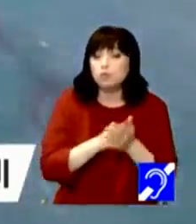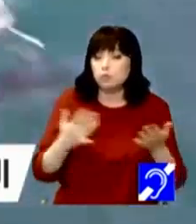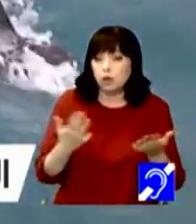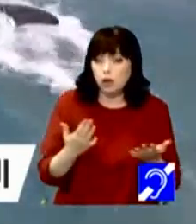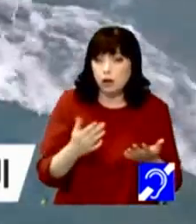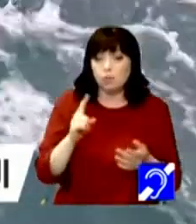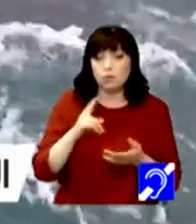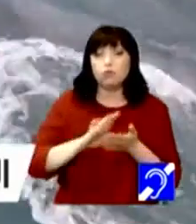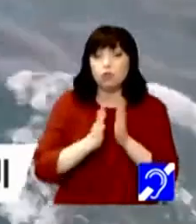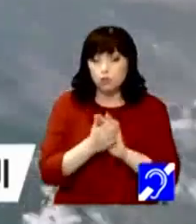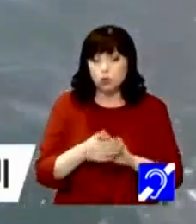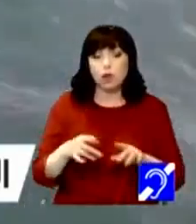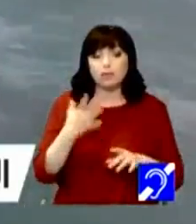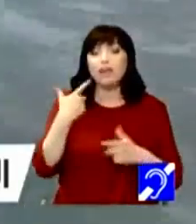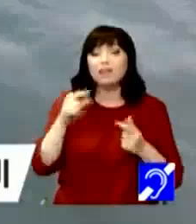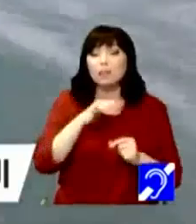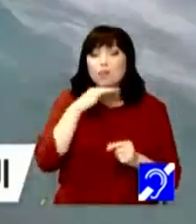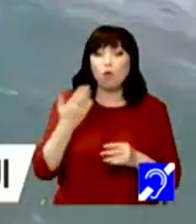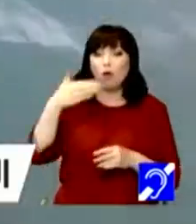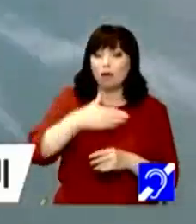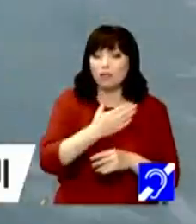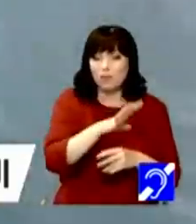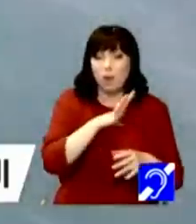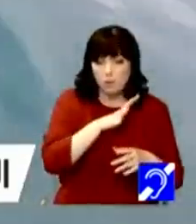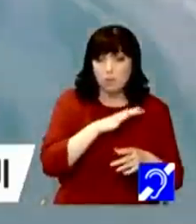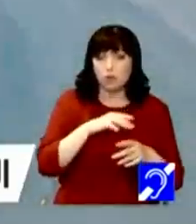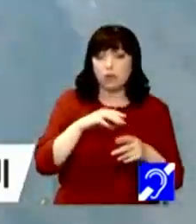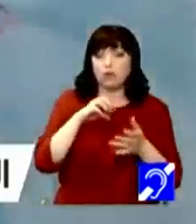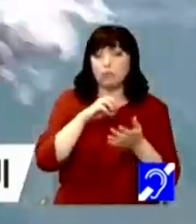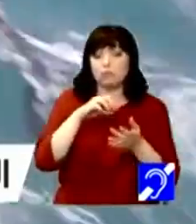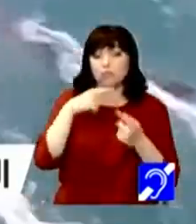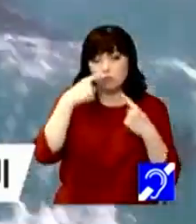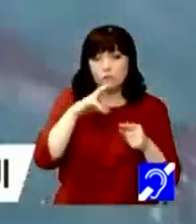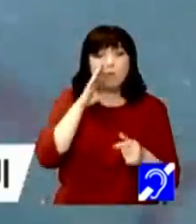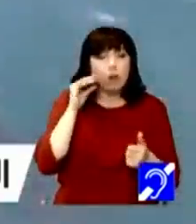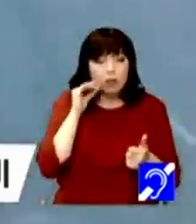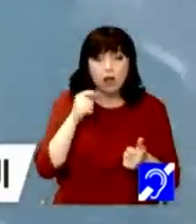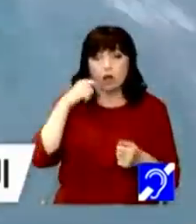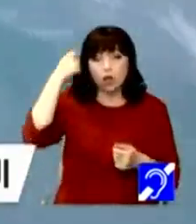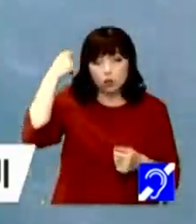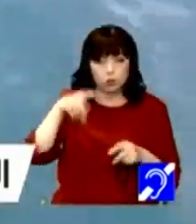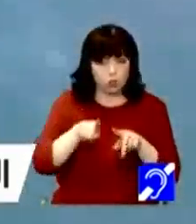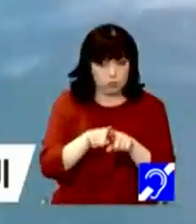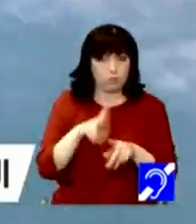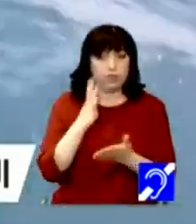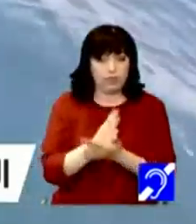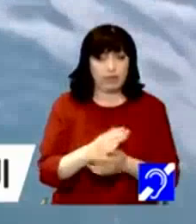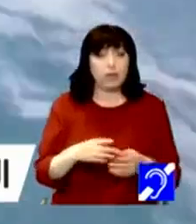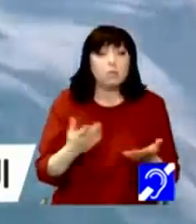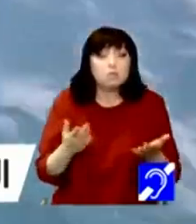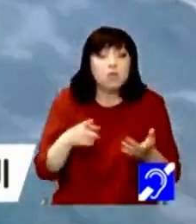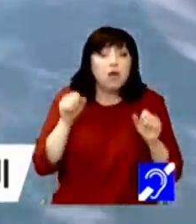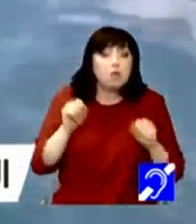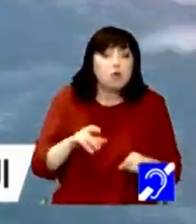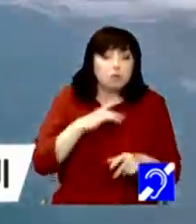că situații similare cu numeroși delfini eșuați se înregistrează și în țările vecine, Bulgaria și Turcia. O posibilă explicație